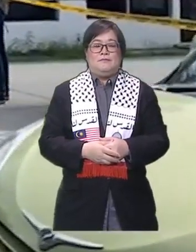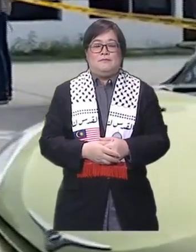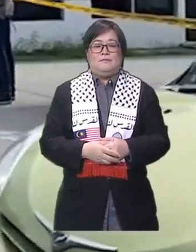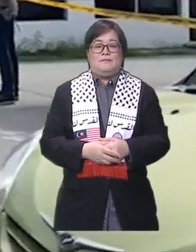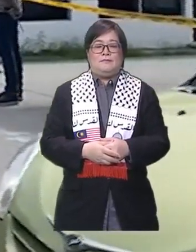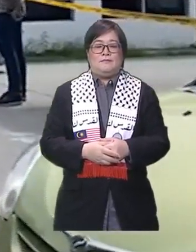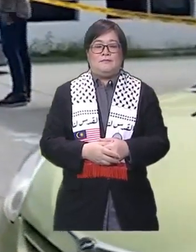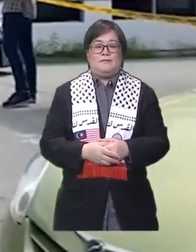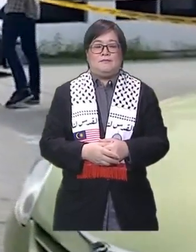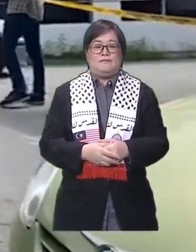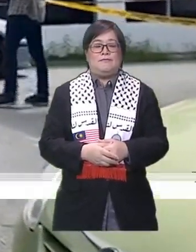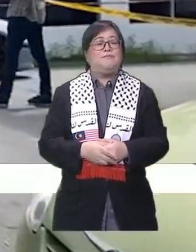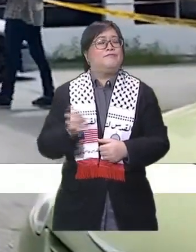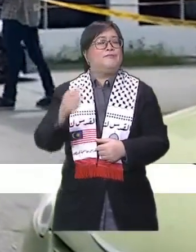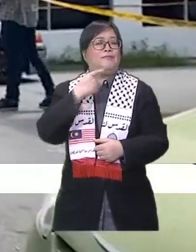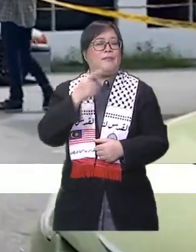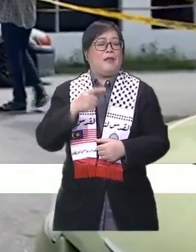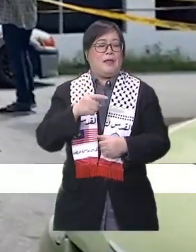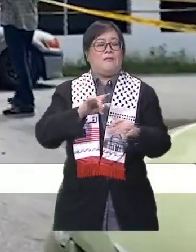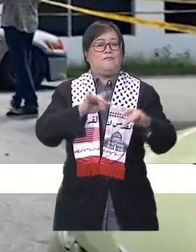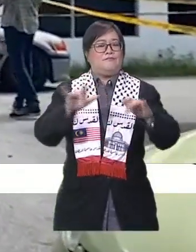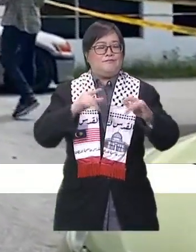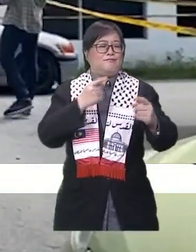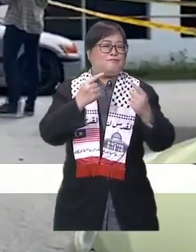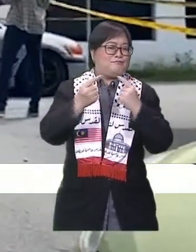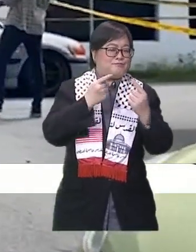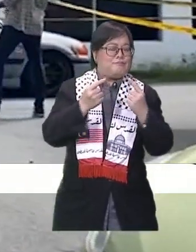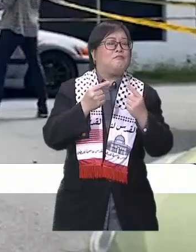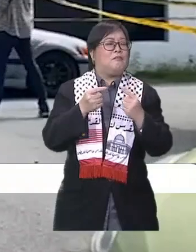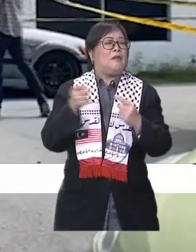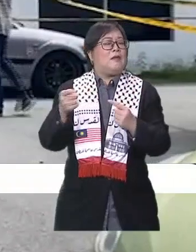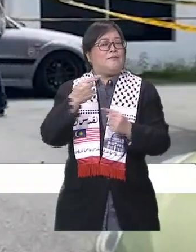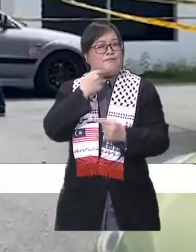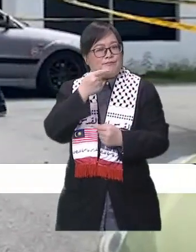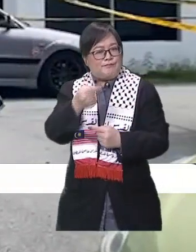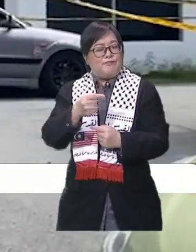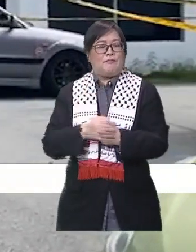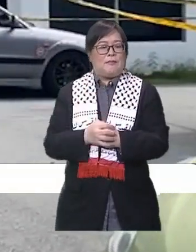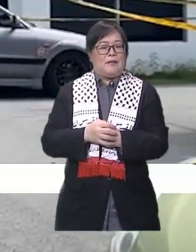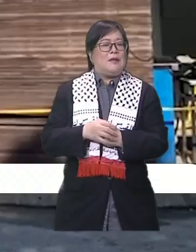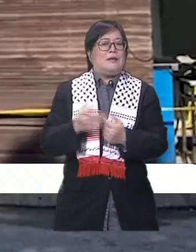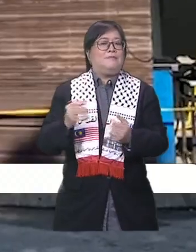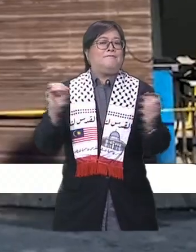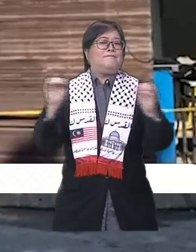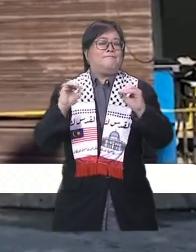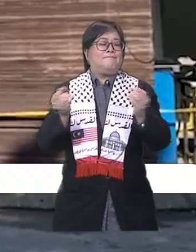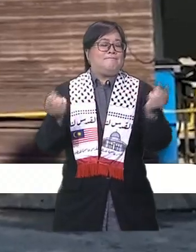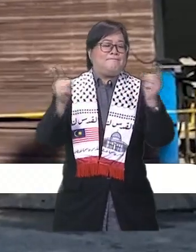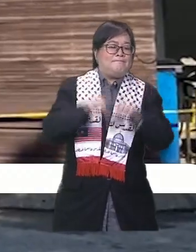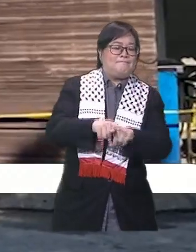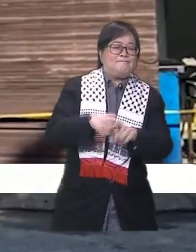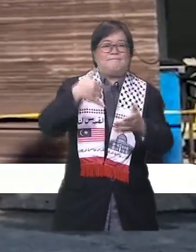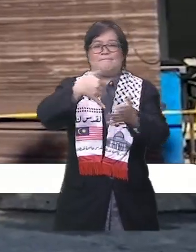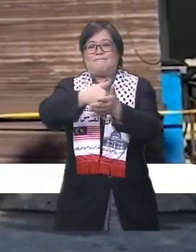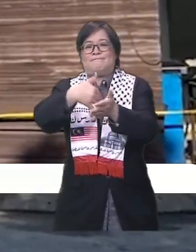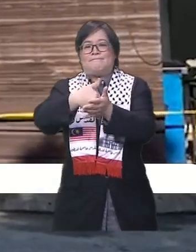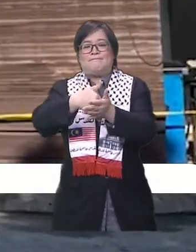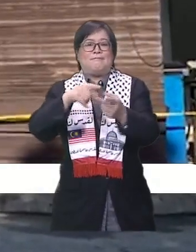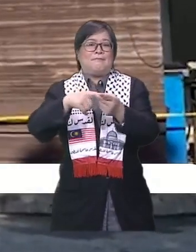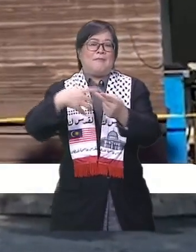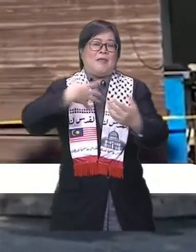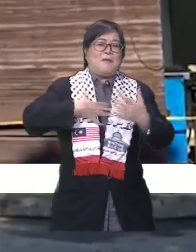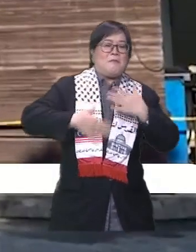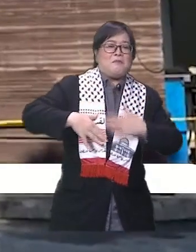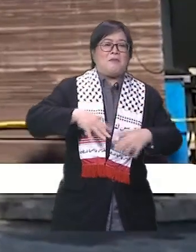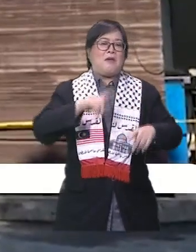terbabit menurutnya pada rakaman keterangan itu mangsa menyatakan tidak berlaku sebarang kejadian rogol cabul